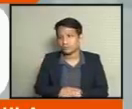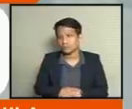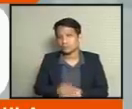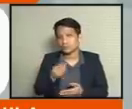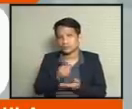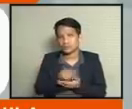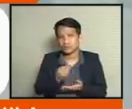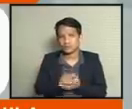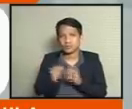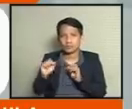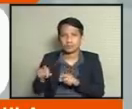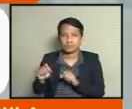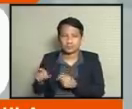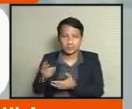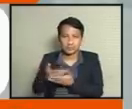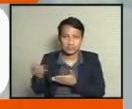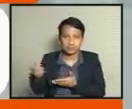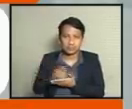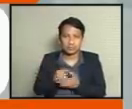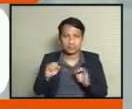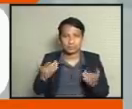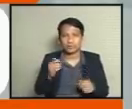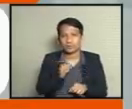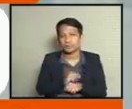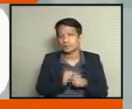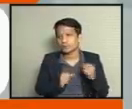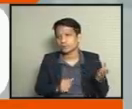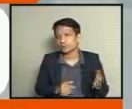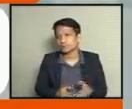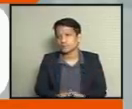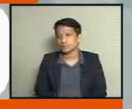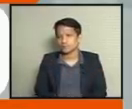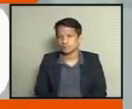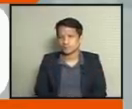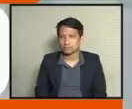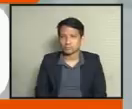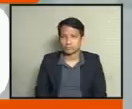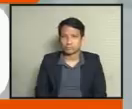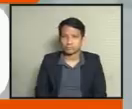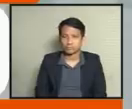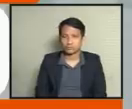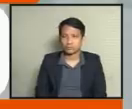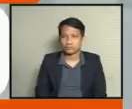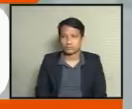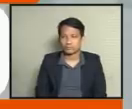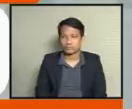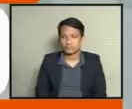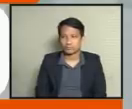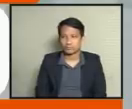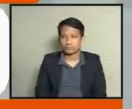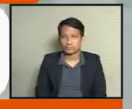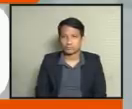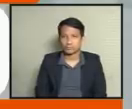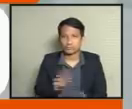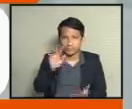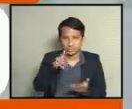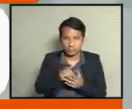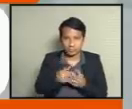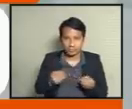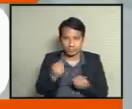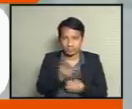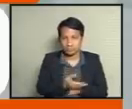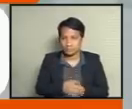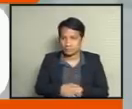pira na yun, yung pinagbintahan, kasi wala akong trabaho. Okay. 5,000 lang yung inano mo, tapos sabihin mo, hindi na